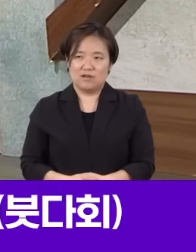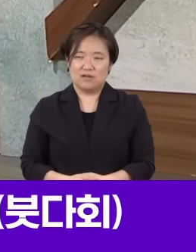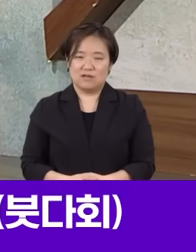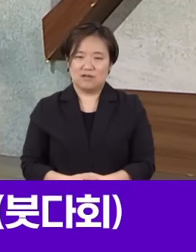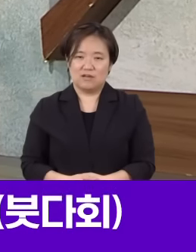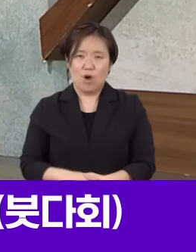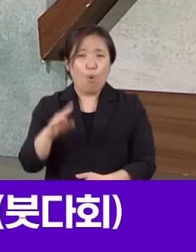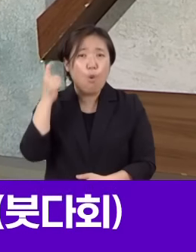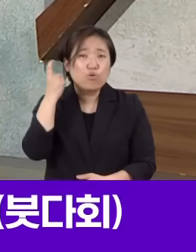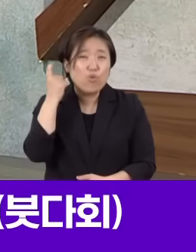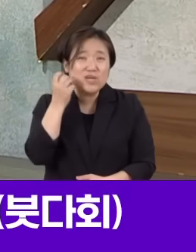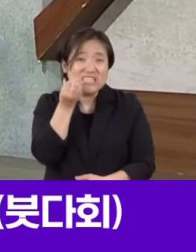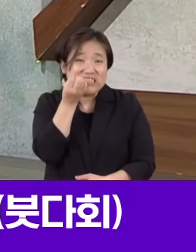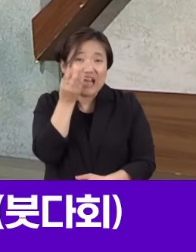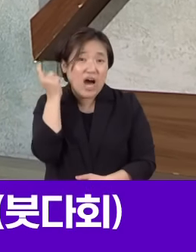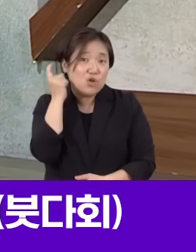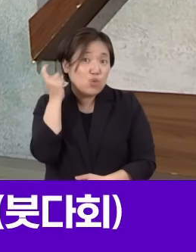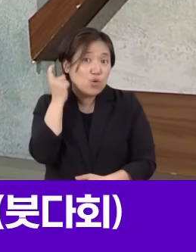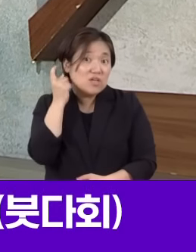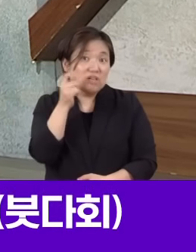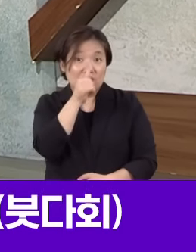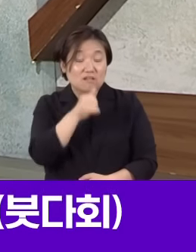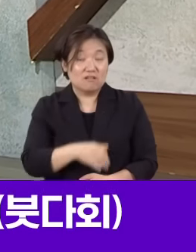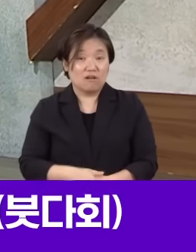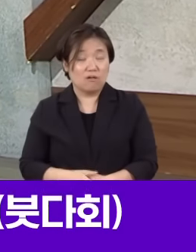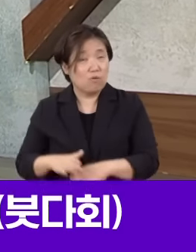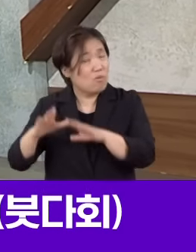스스스 쓱